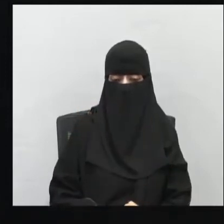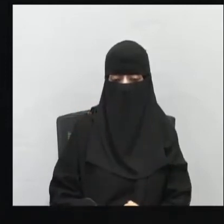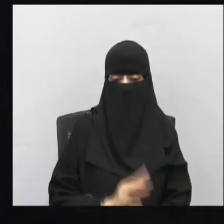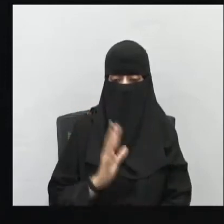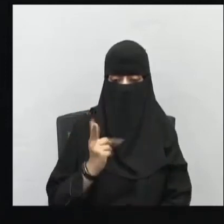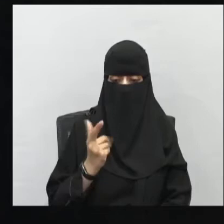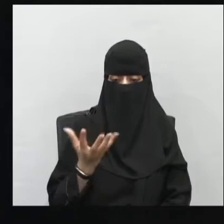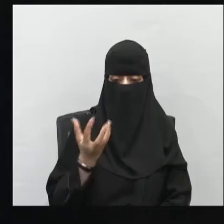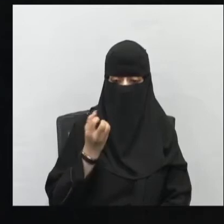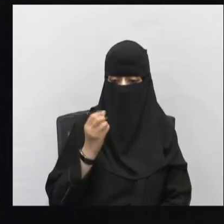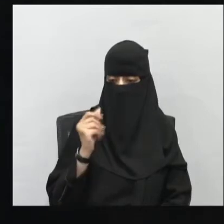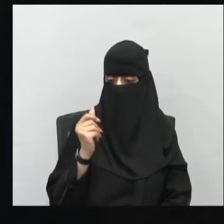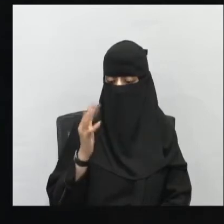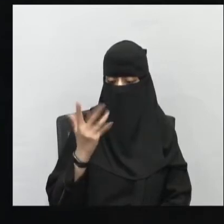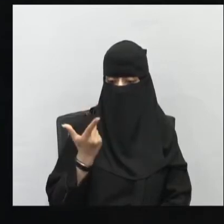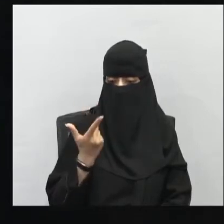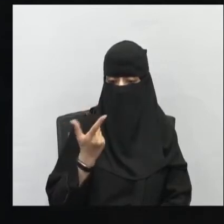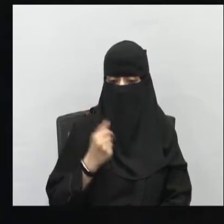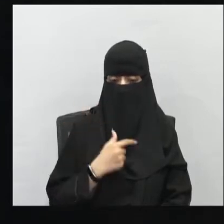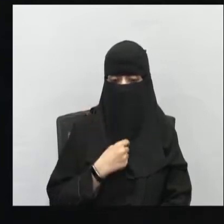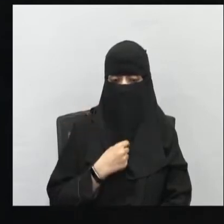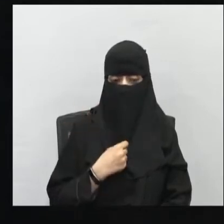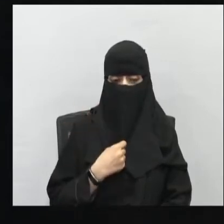أحتاج إلى كم ورقة نقدية من فئة العشرة؟